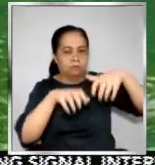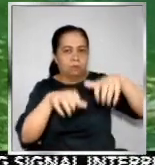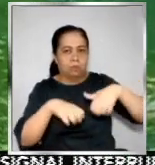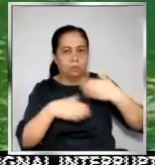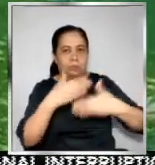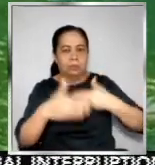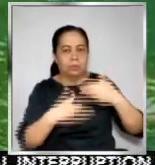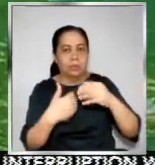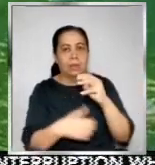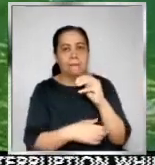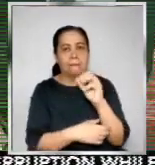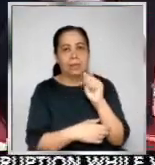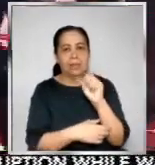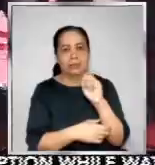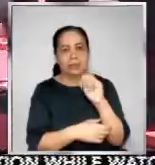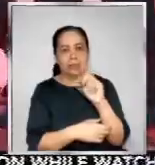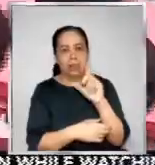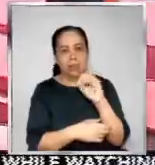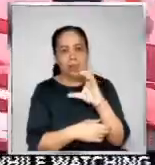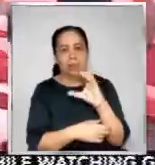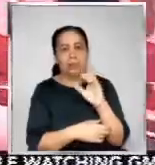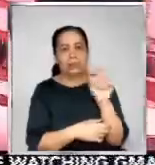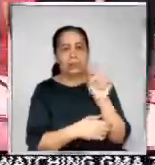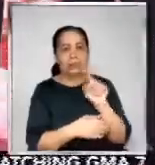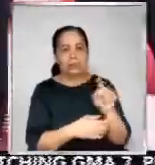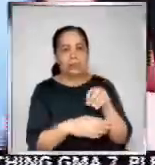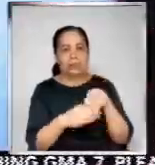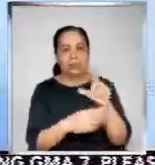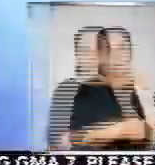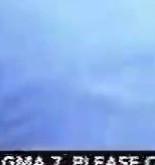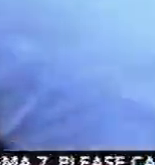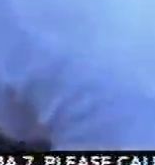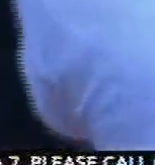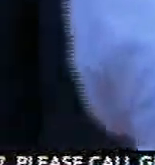Zambales noong 2019. Jun Veneracion, Nakatutok, 24 Oras.